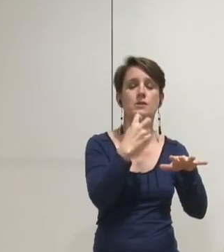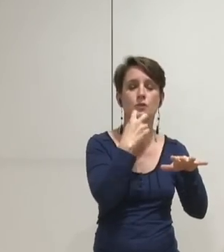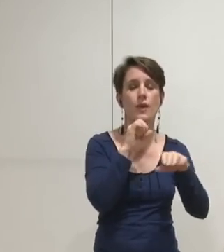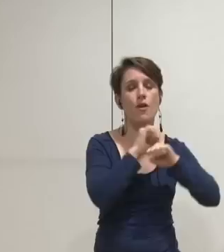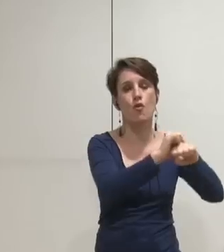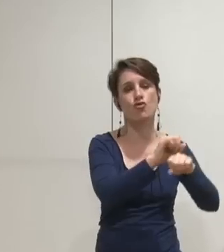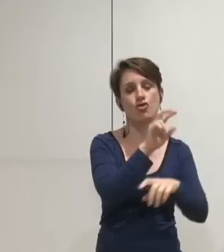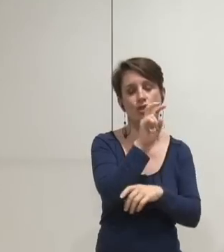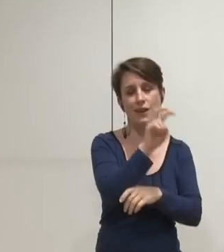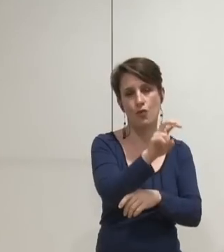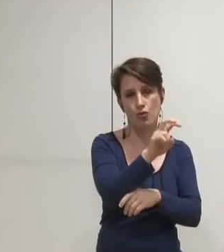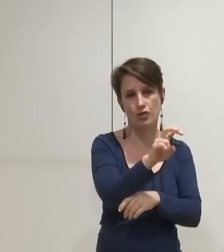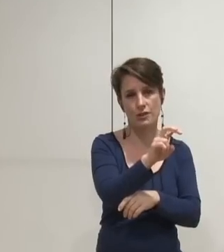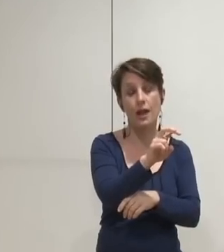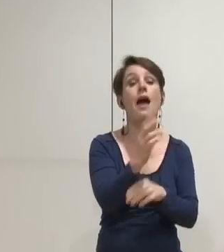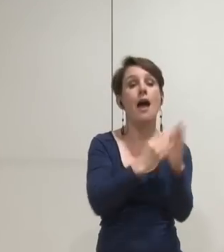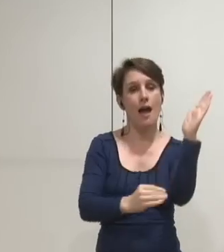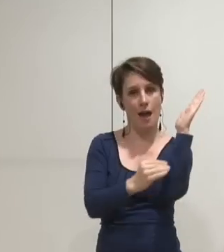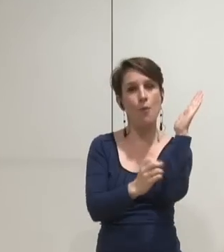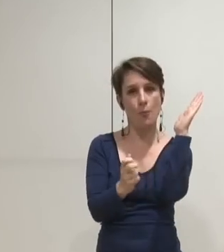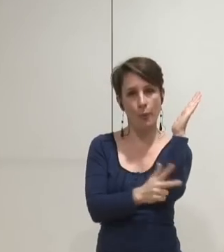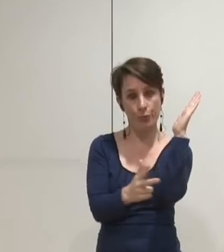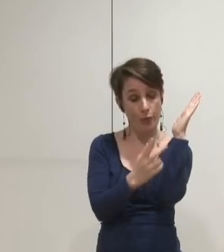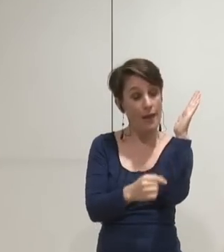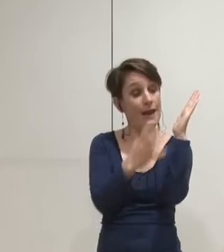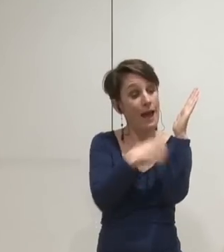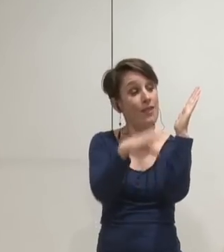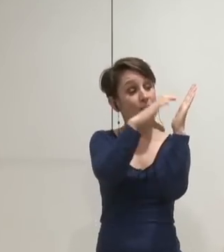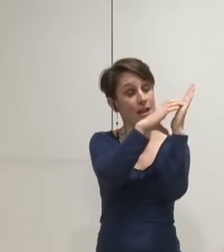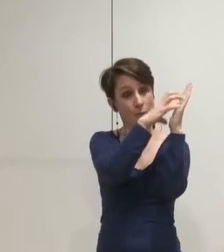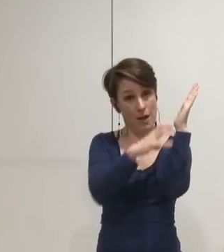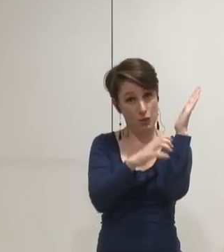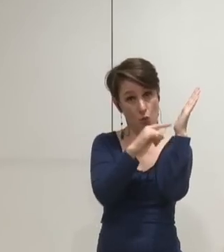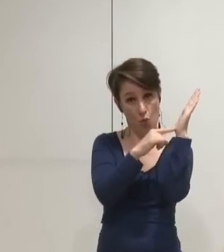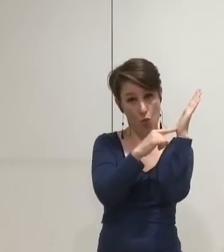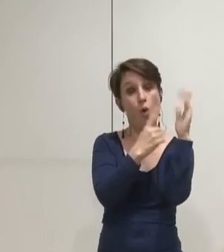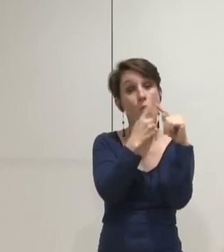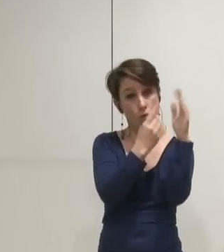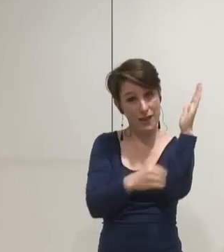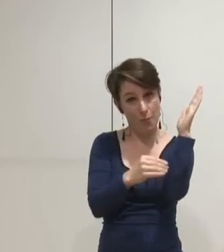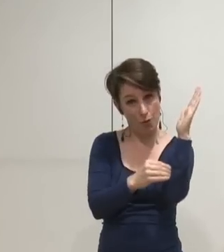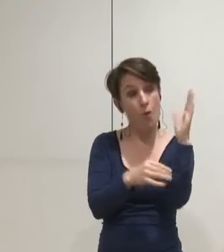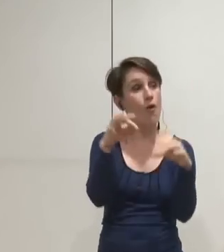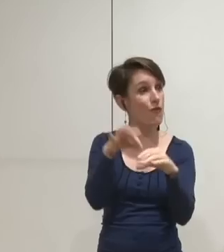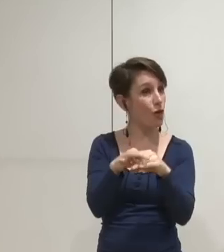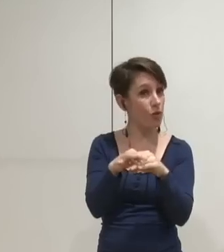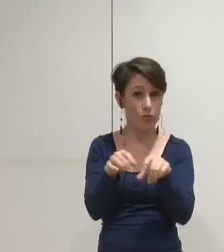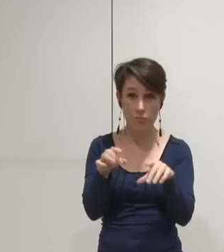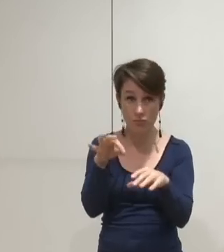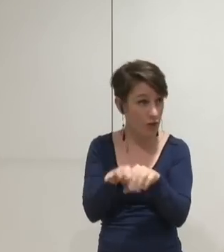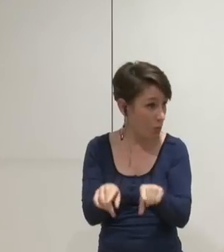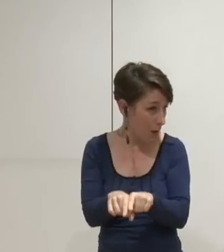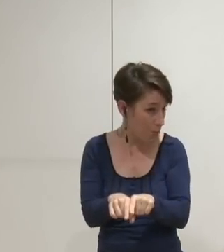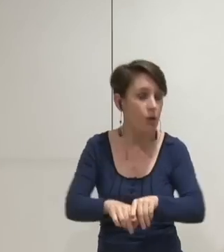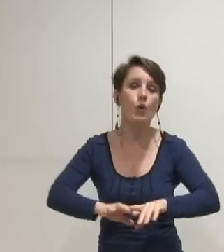écologistes délibération non amendement adopté et je mets la délibération ainsi amendée au voix même vote